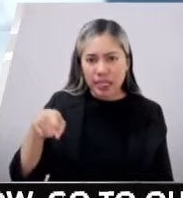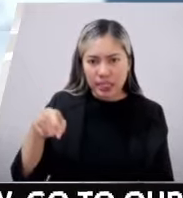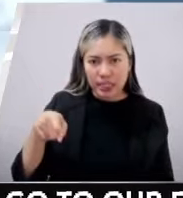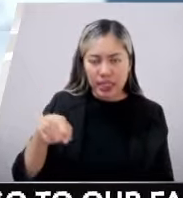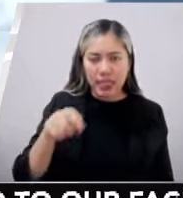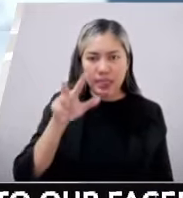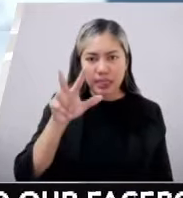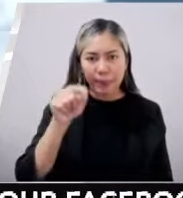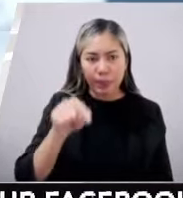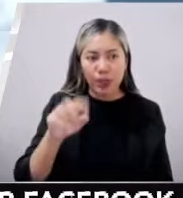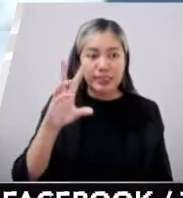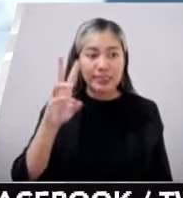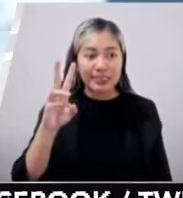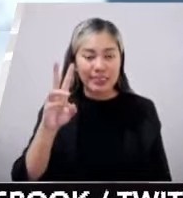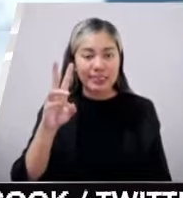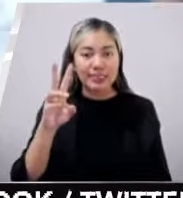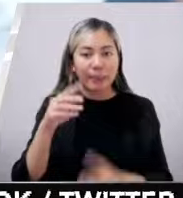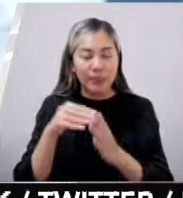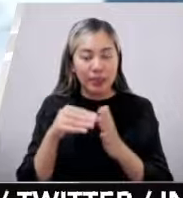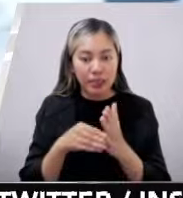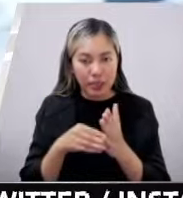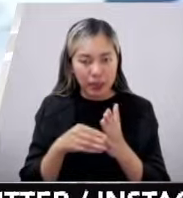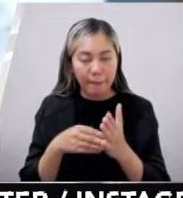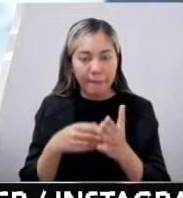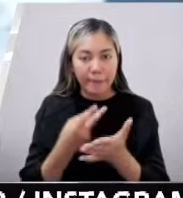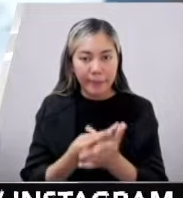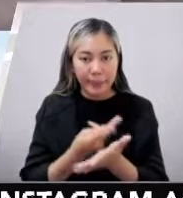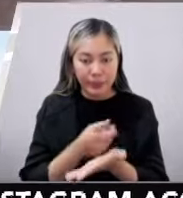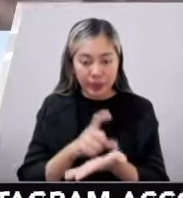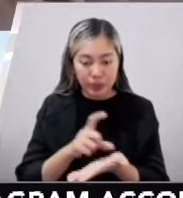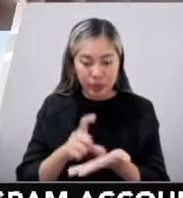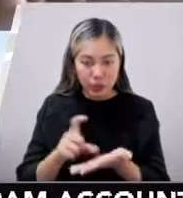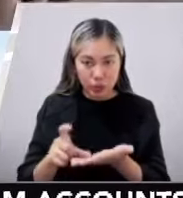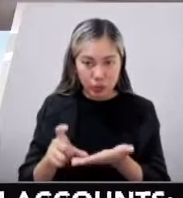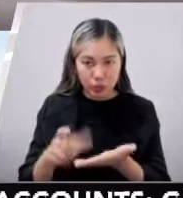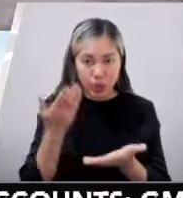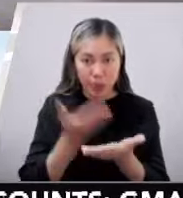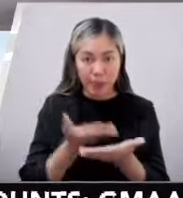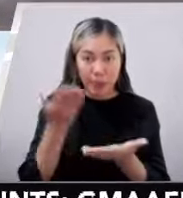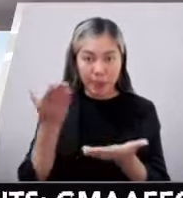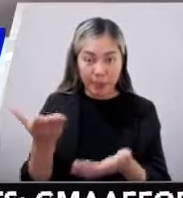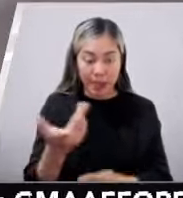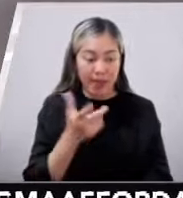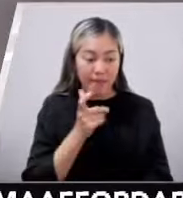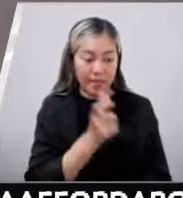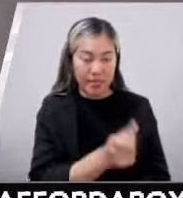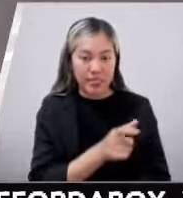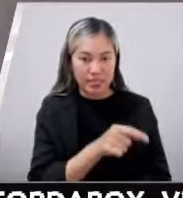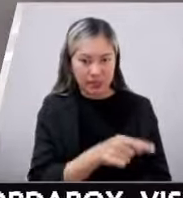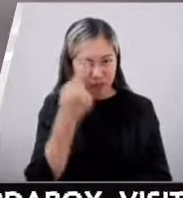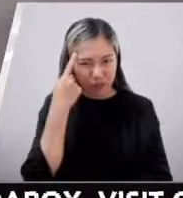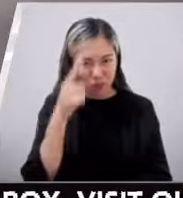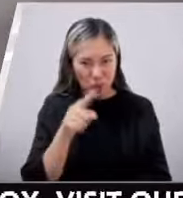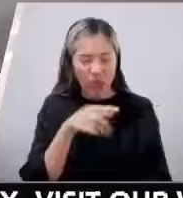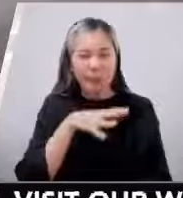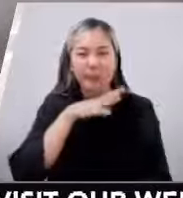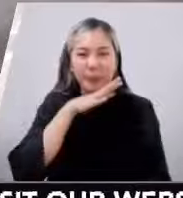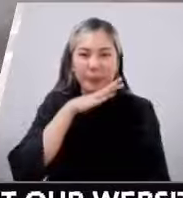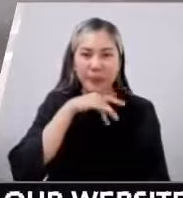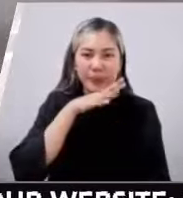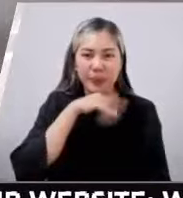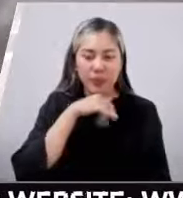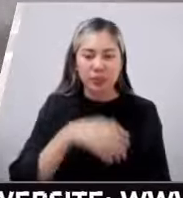billion pesos na pambili ng bakuna. Tina Panganiban Perez, nagbabalita para sa